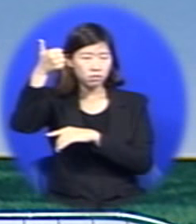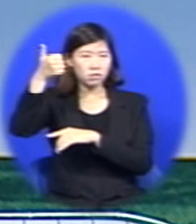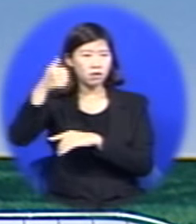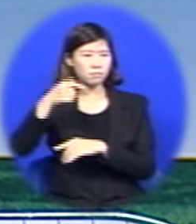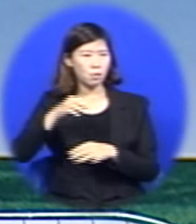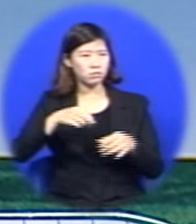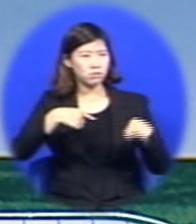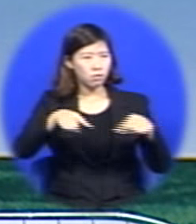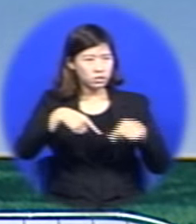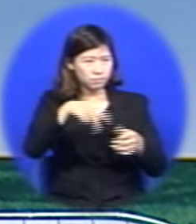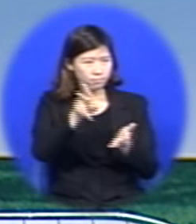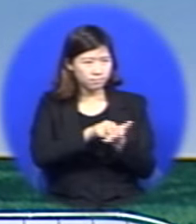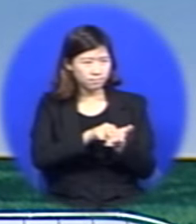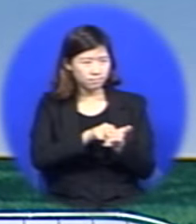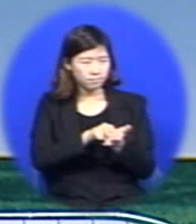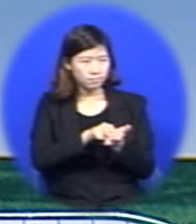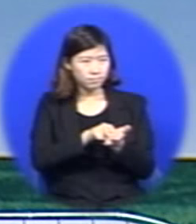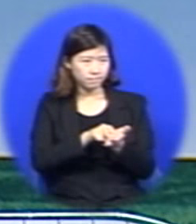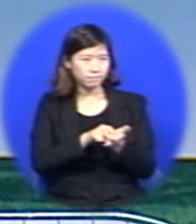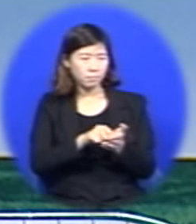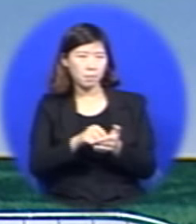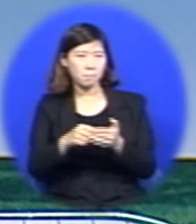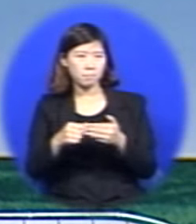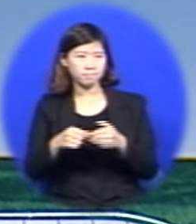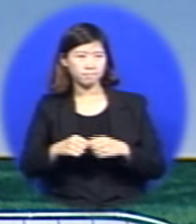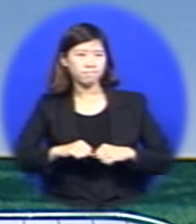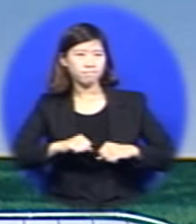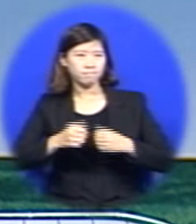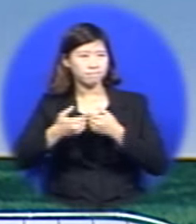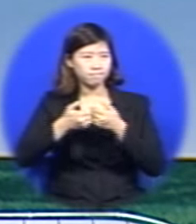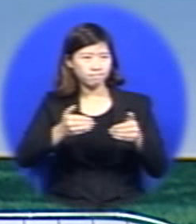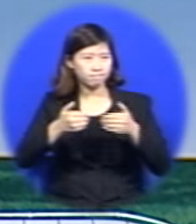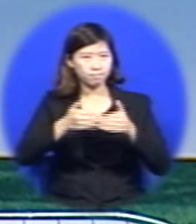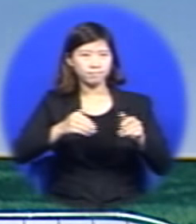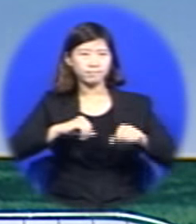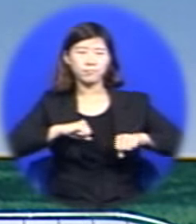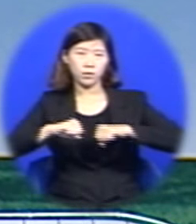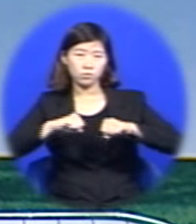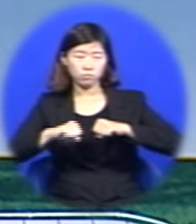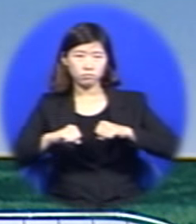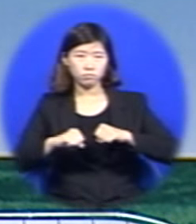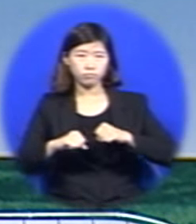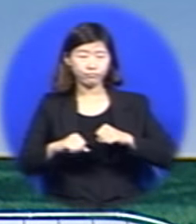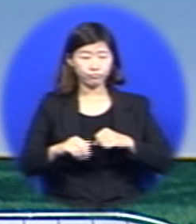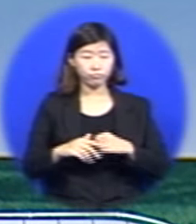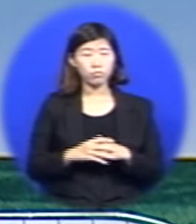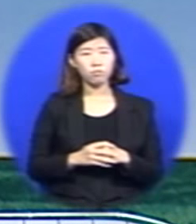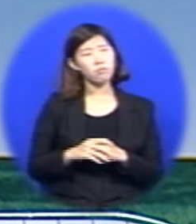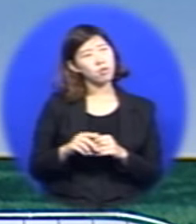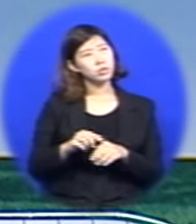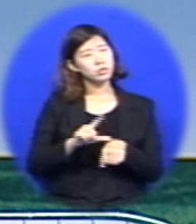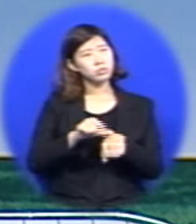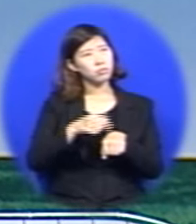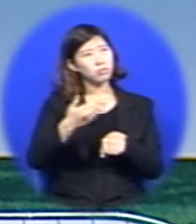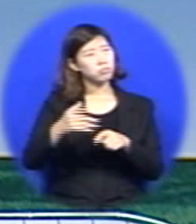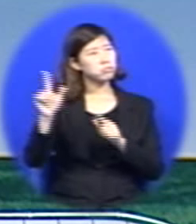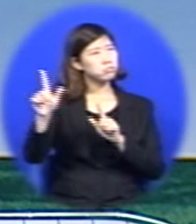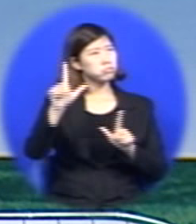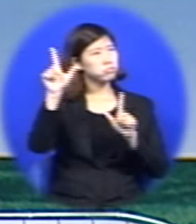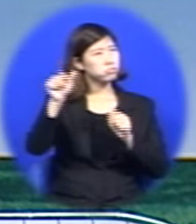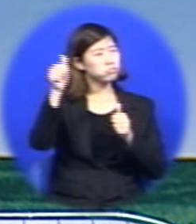반응하기 시작을 했습니다. 한참을 이제 서로 떨어져 사역을 하다가 한 번은 만나